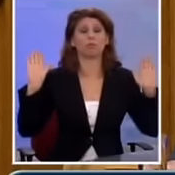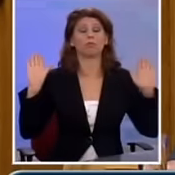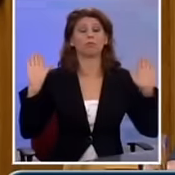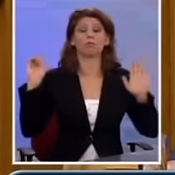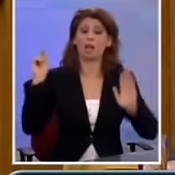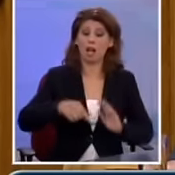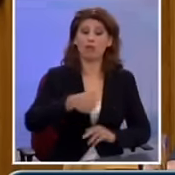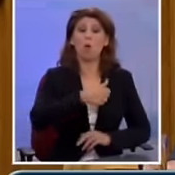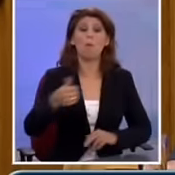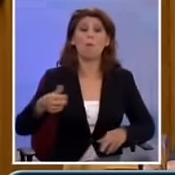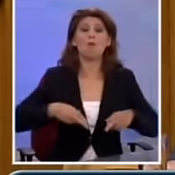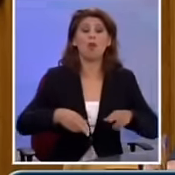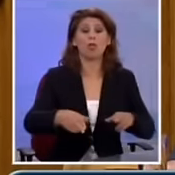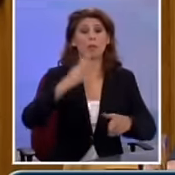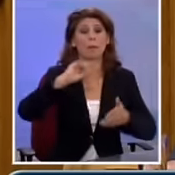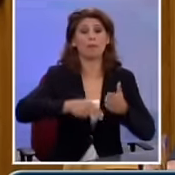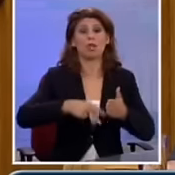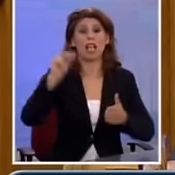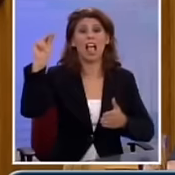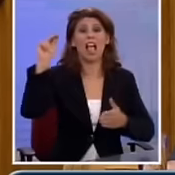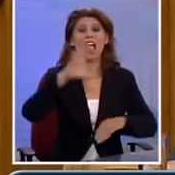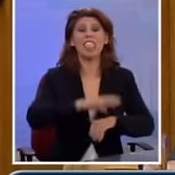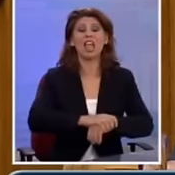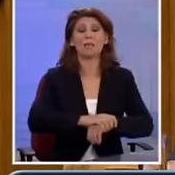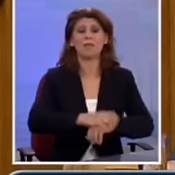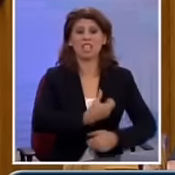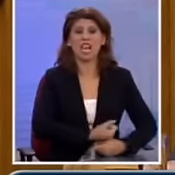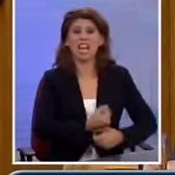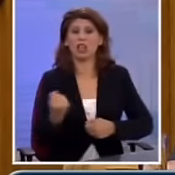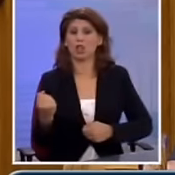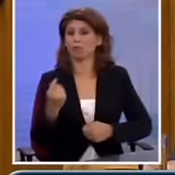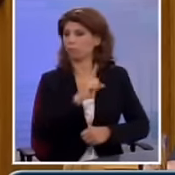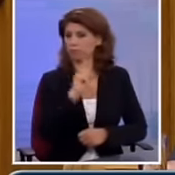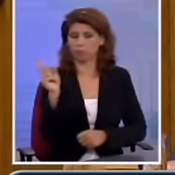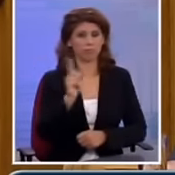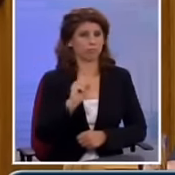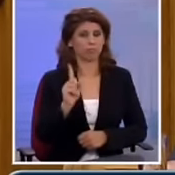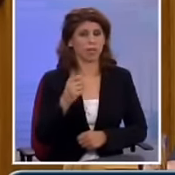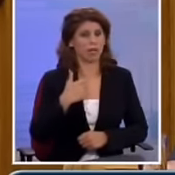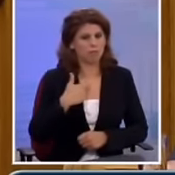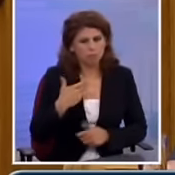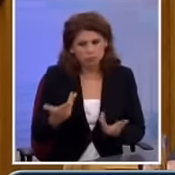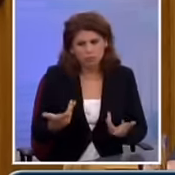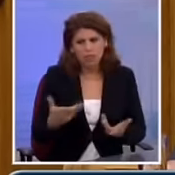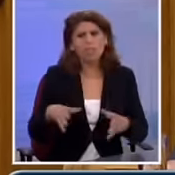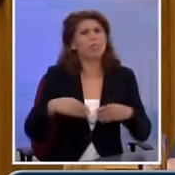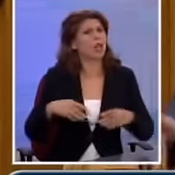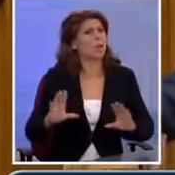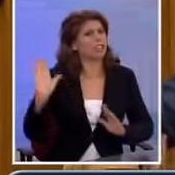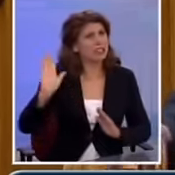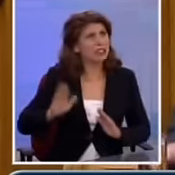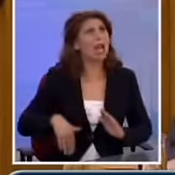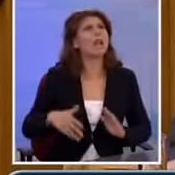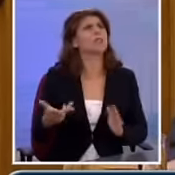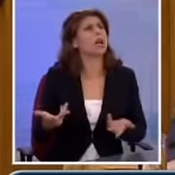είναι ο μονόδρομος των μνημονιακών δεσμεύσεων και της λιτότητας. Ότι σε τελευταία ανάλυση βρισκόμαστε